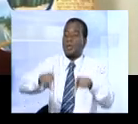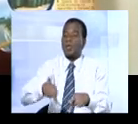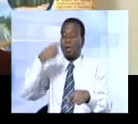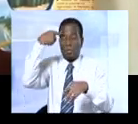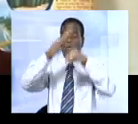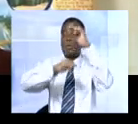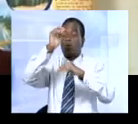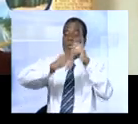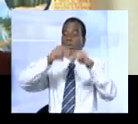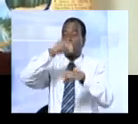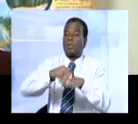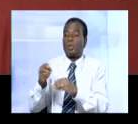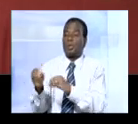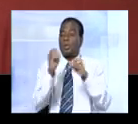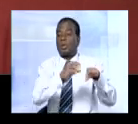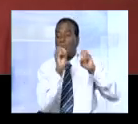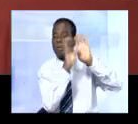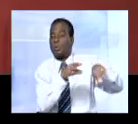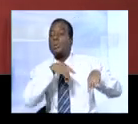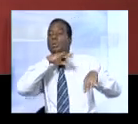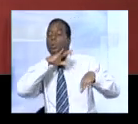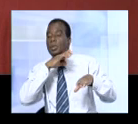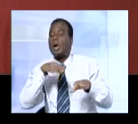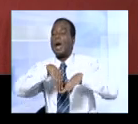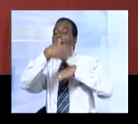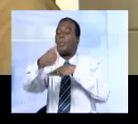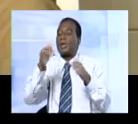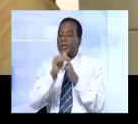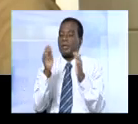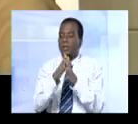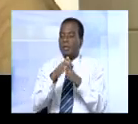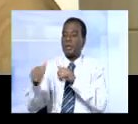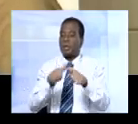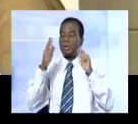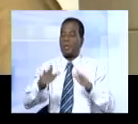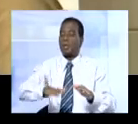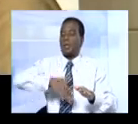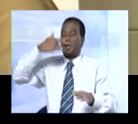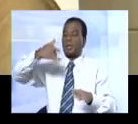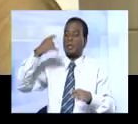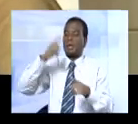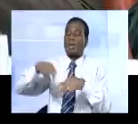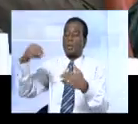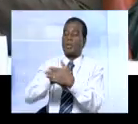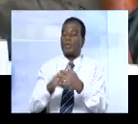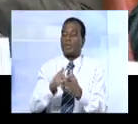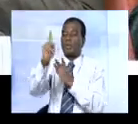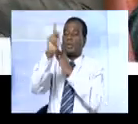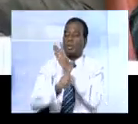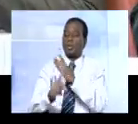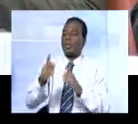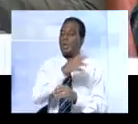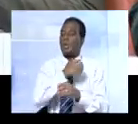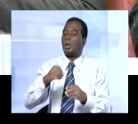la construction même des décharges. Au sortir de cet atelier, les acteurs devront être sensibilisés à la nouvelle stratégie de la